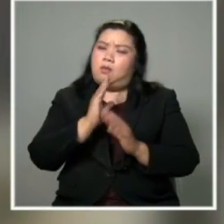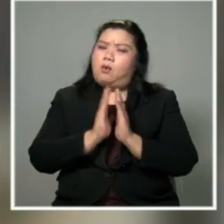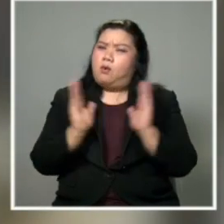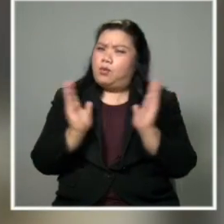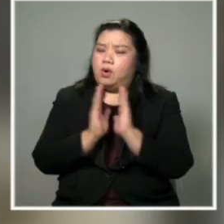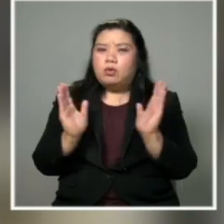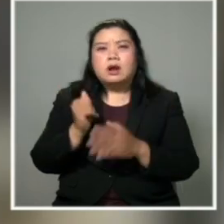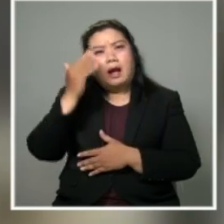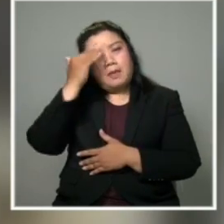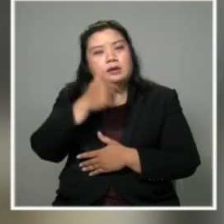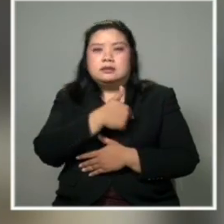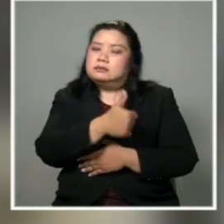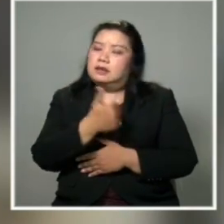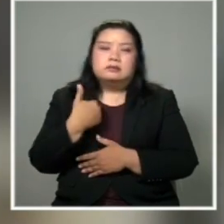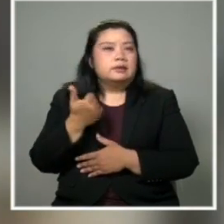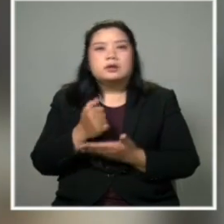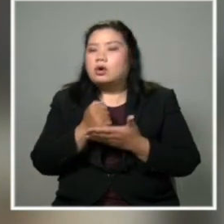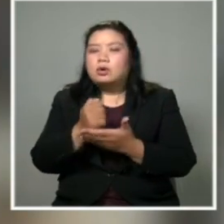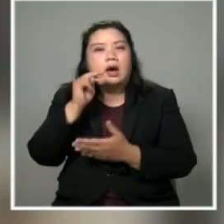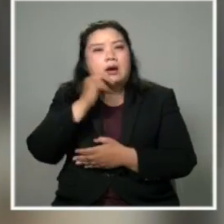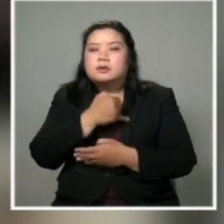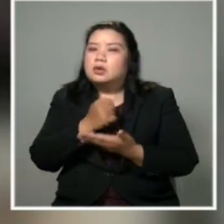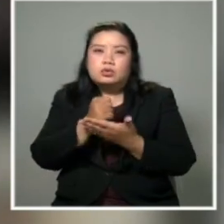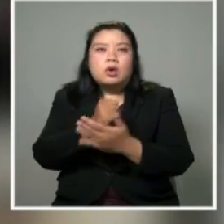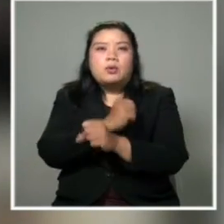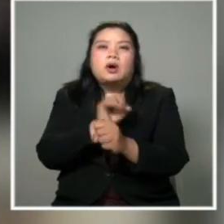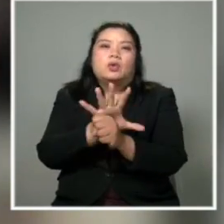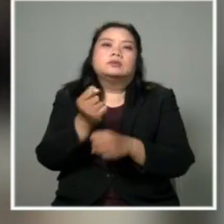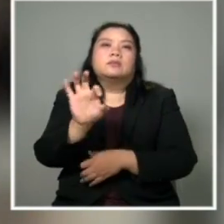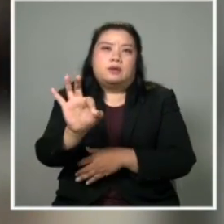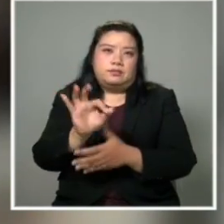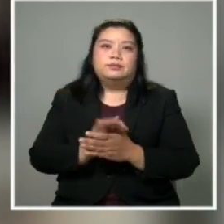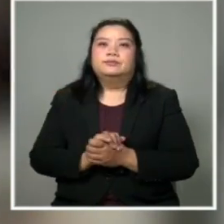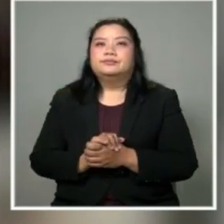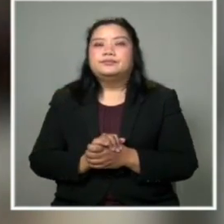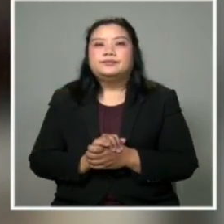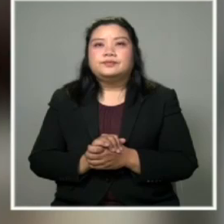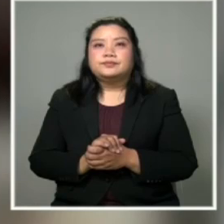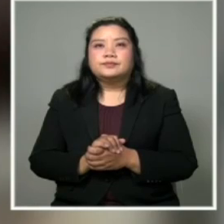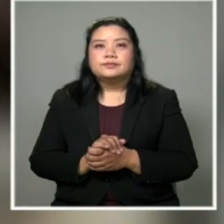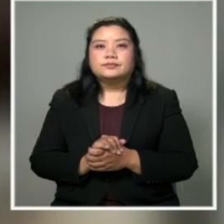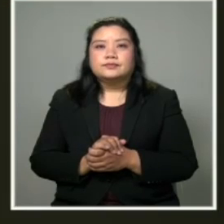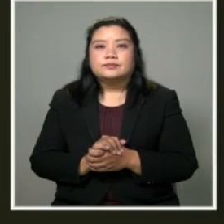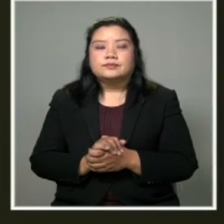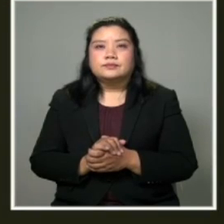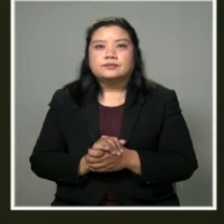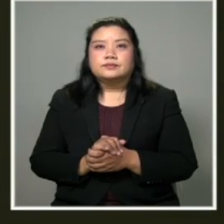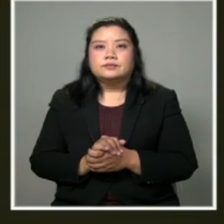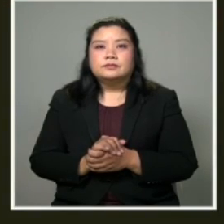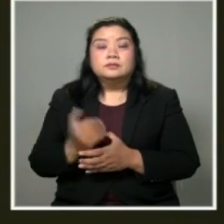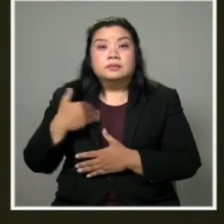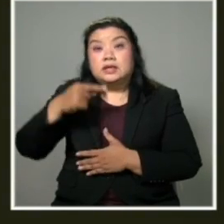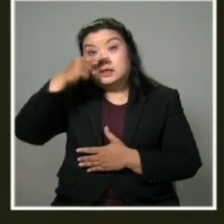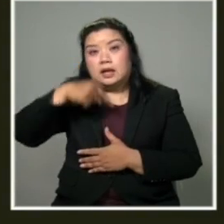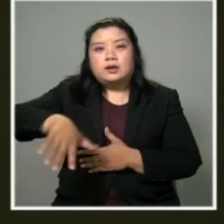ที่ทุกท่านคือผู้เสียสละร่วมกันต่อสู้โควิด -19 ครับขณะที่ประชาชนในหลายพื้นที่ทั่วไ